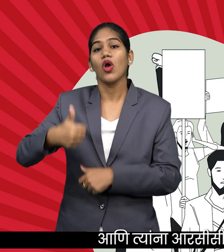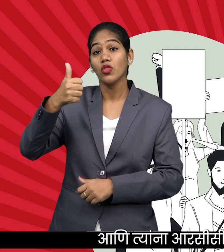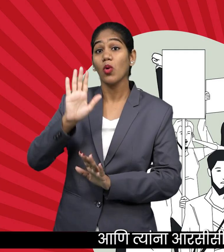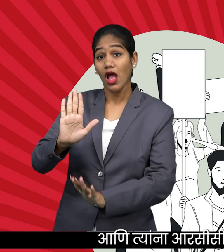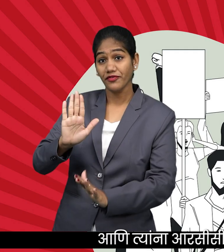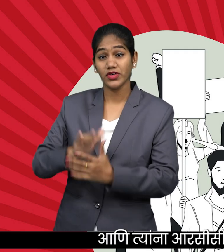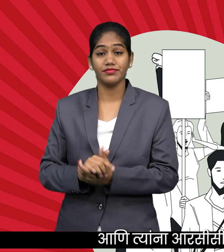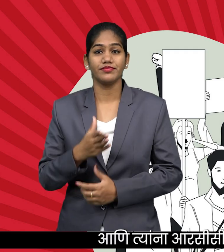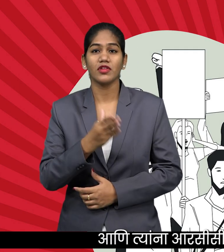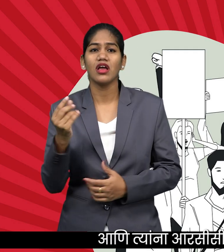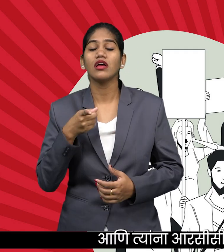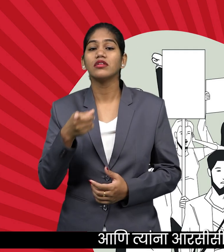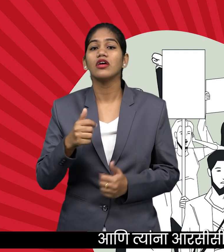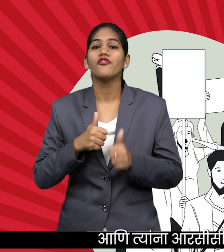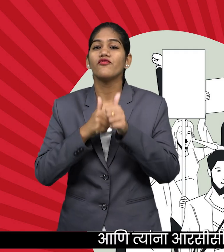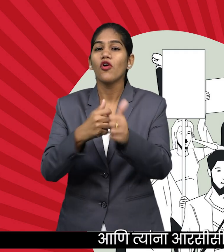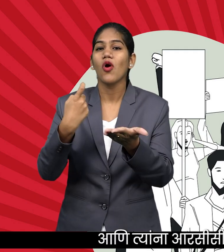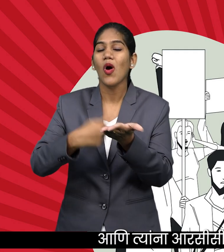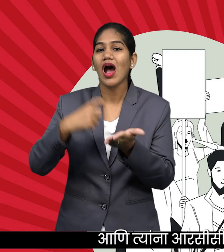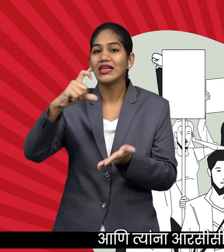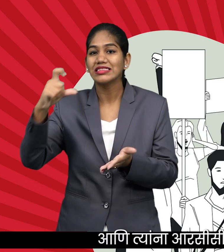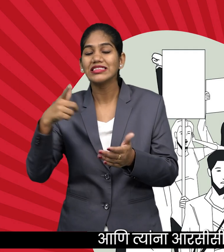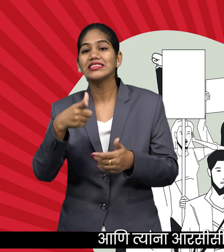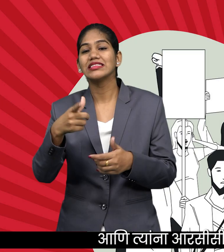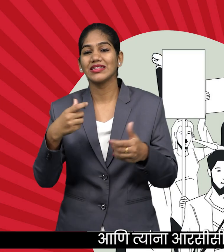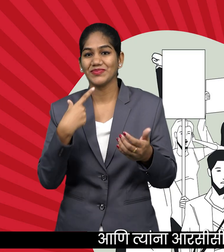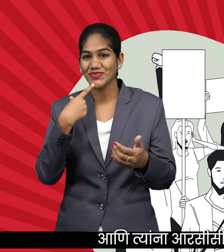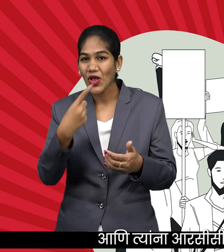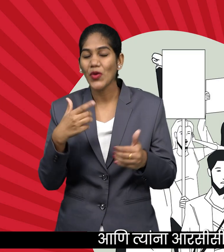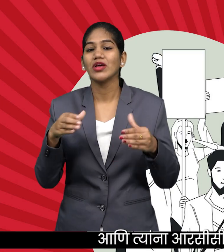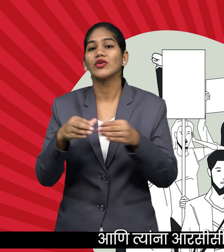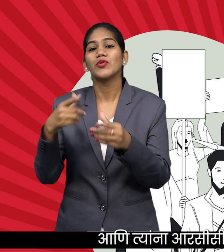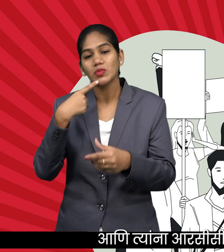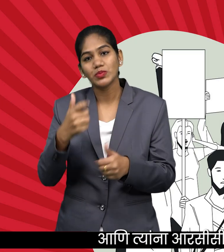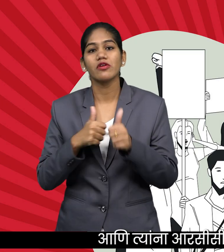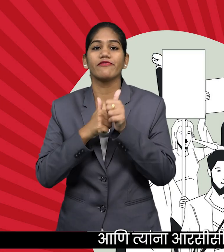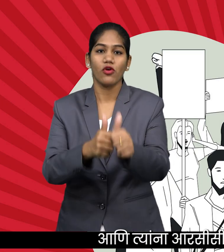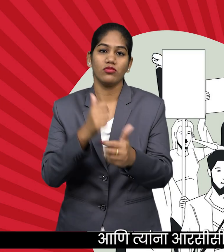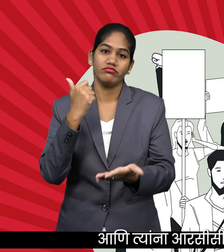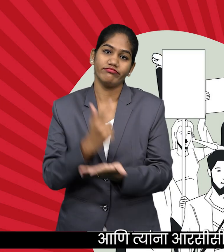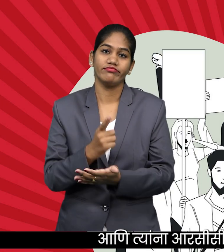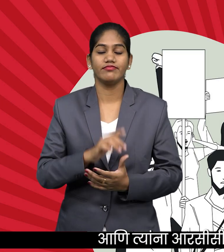आणि त्यांना RCCच्या आदेशाने पालन करावे लागत होते.